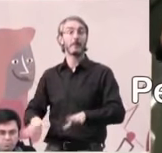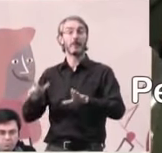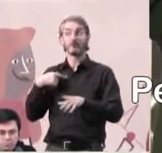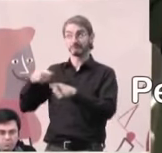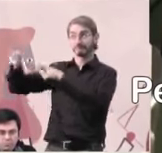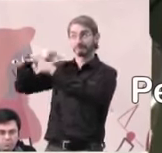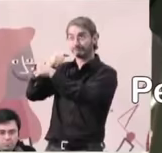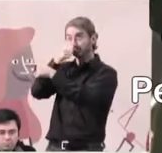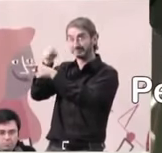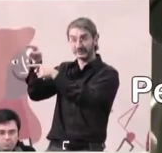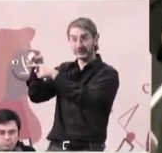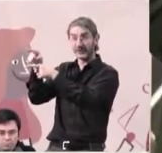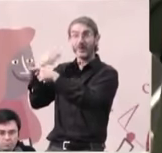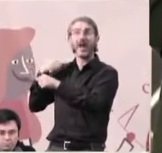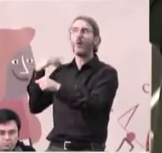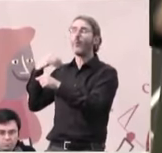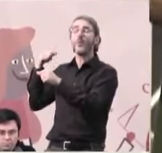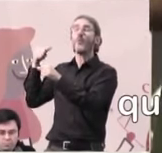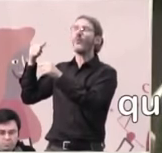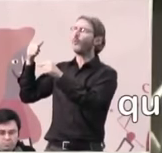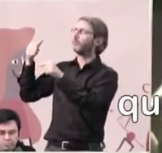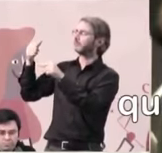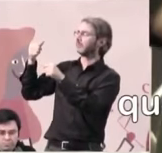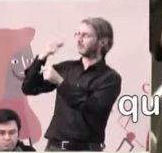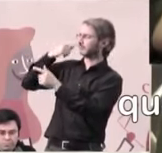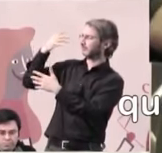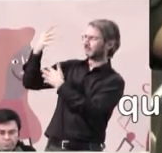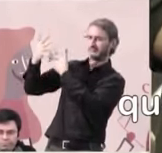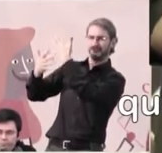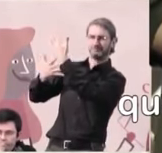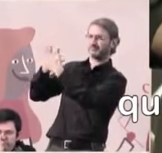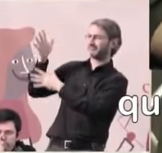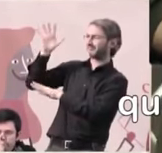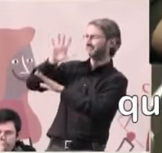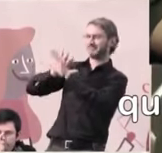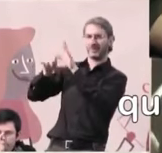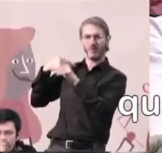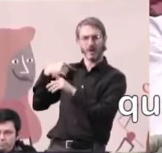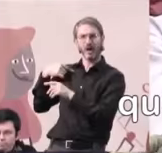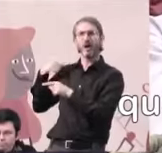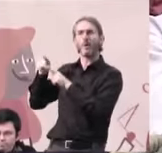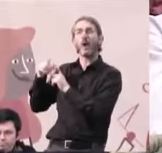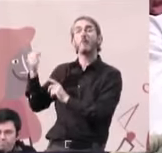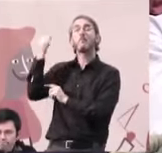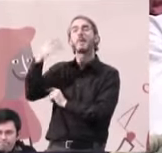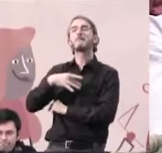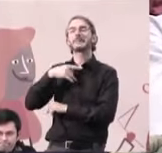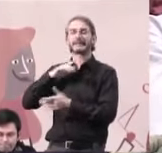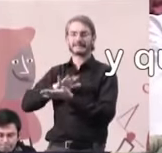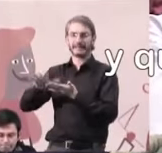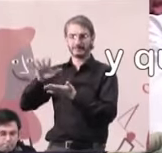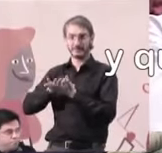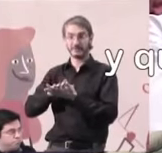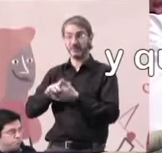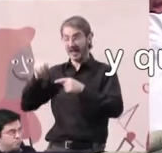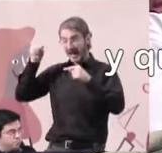PSOE que s'ha perdut pel camí, que ha arribat a ser una gran estructura que ha tocat durant dècades massa poder i que ha